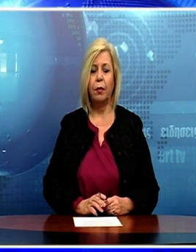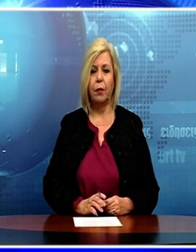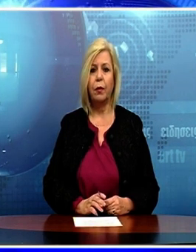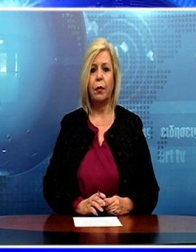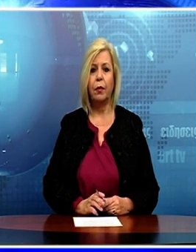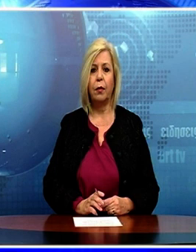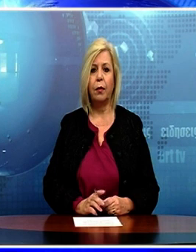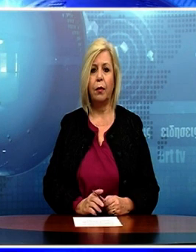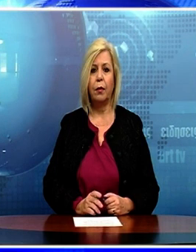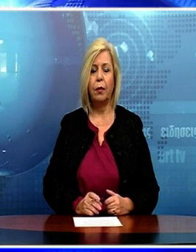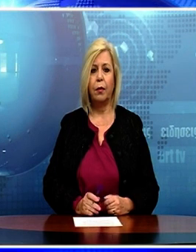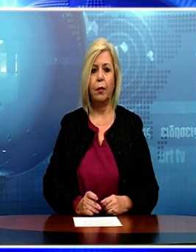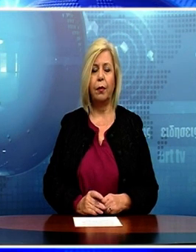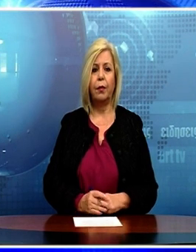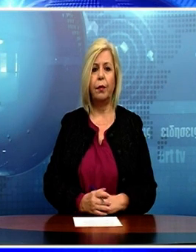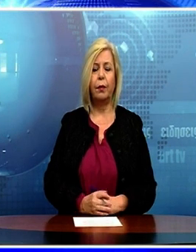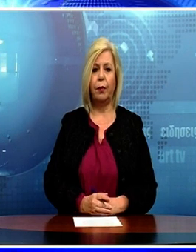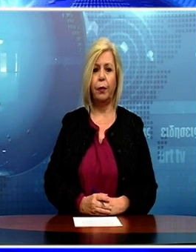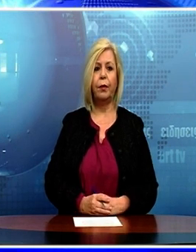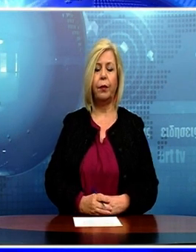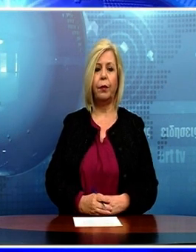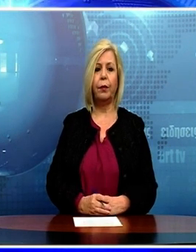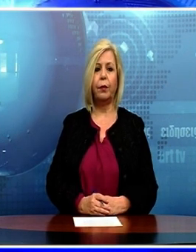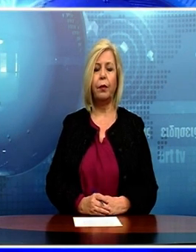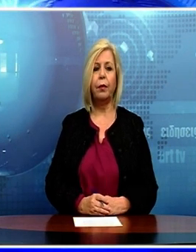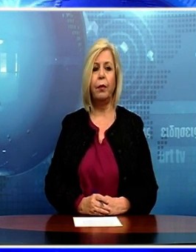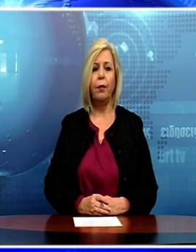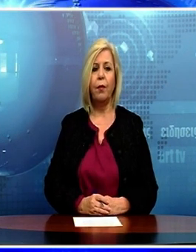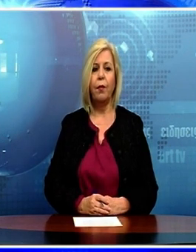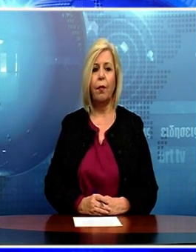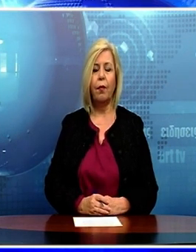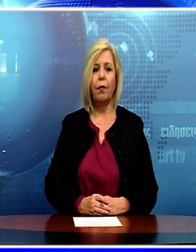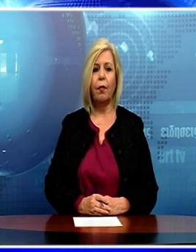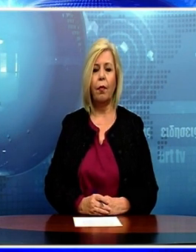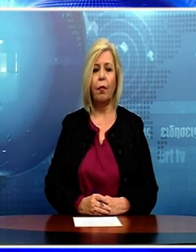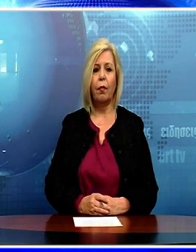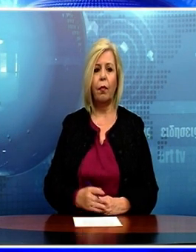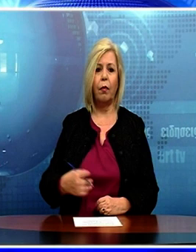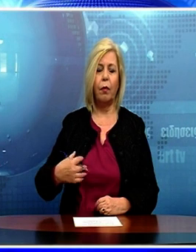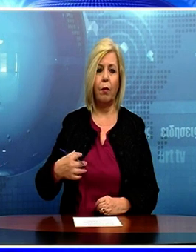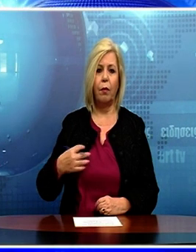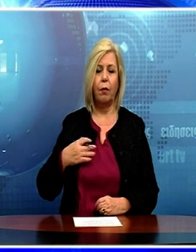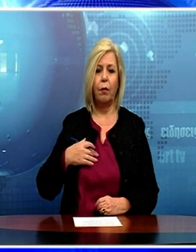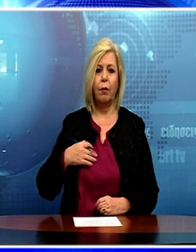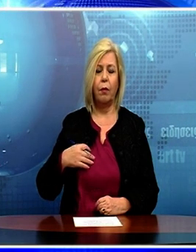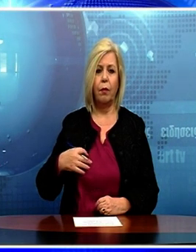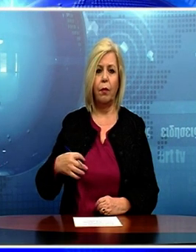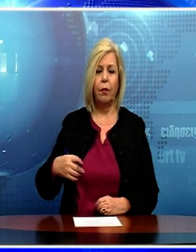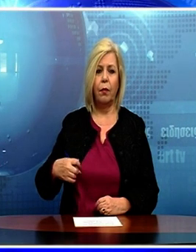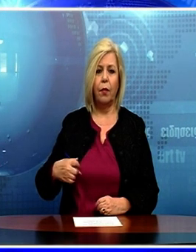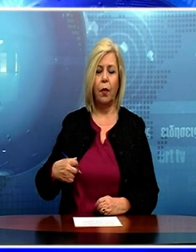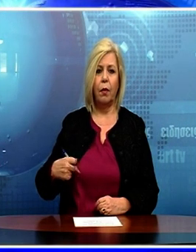κρίση των ανατιμήσεων. Και ας τα πάρουμε τα πράγματα ένα-ένα με τη σειρά. Η κυβέρνηση καταρχήν έχει αντιδράσει μόνο